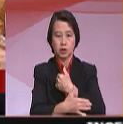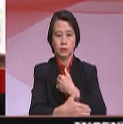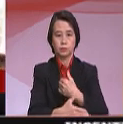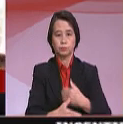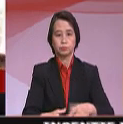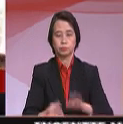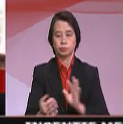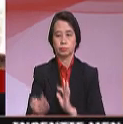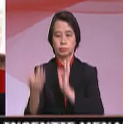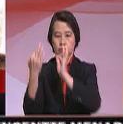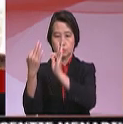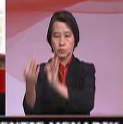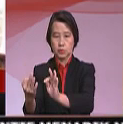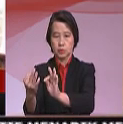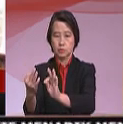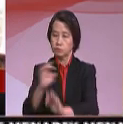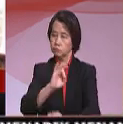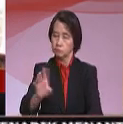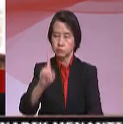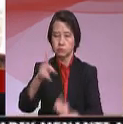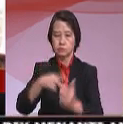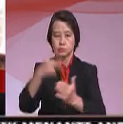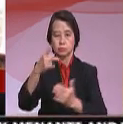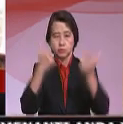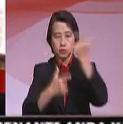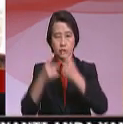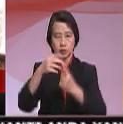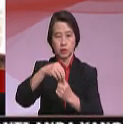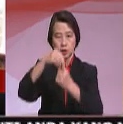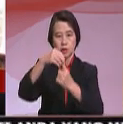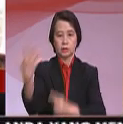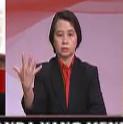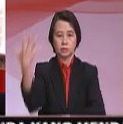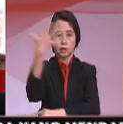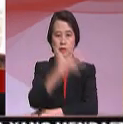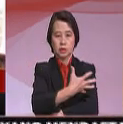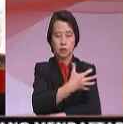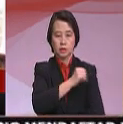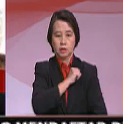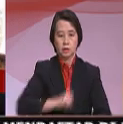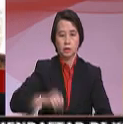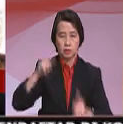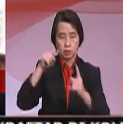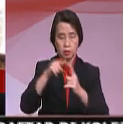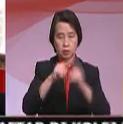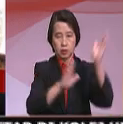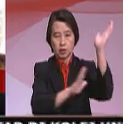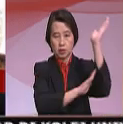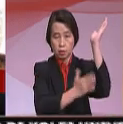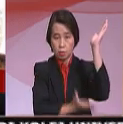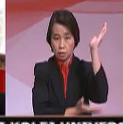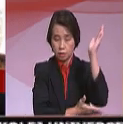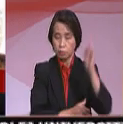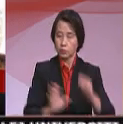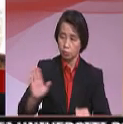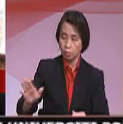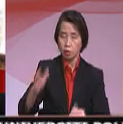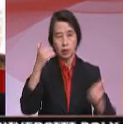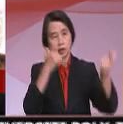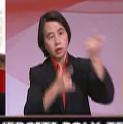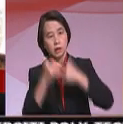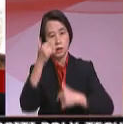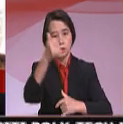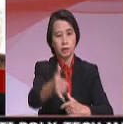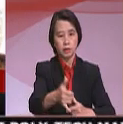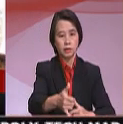Sesi menghadap itu adalah salah satu acara lawatan khas 5 hari Al-Sultan Abdullah ke Abu Dhabi. Baginda juga berkenan melakukan